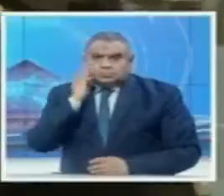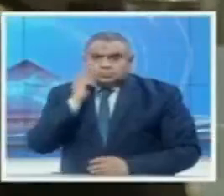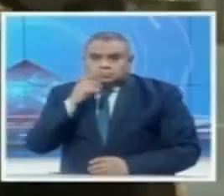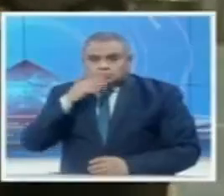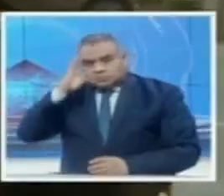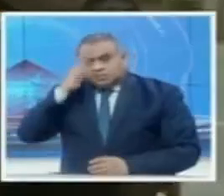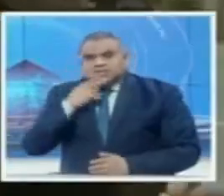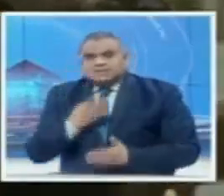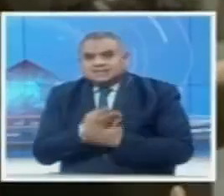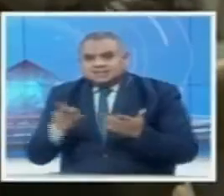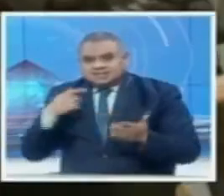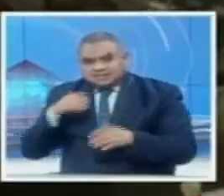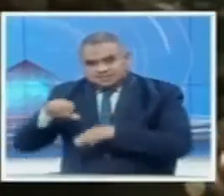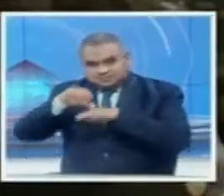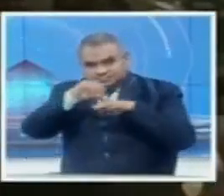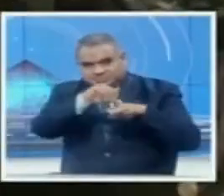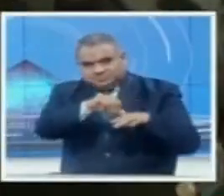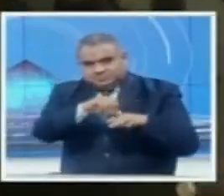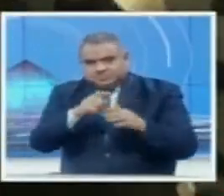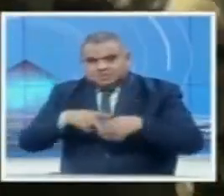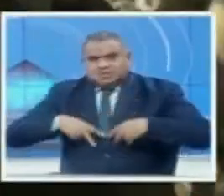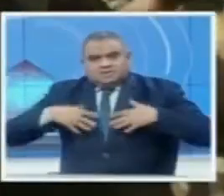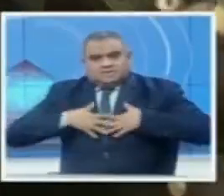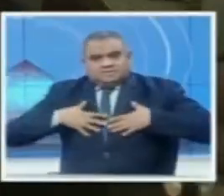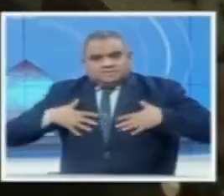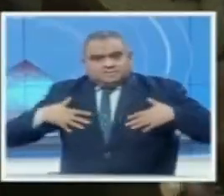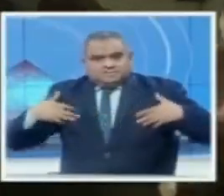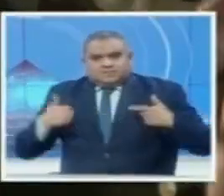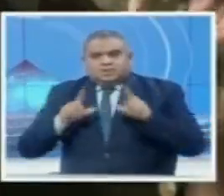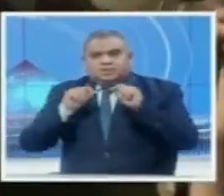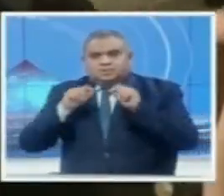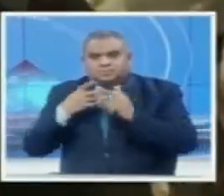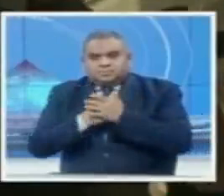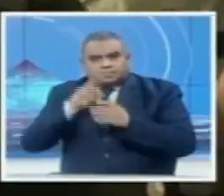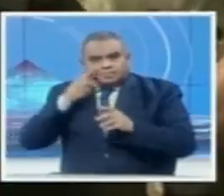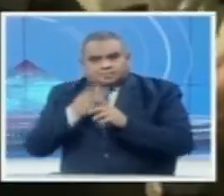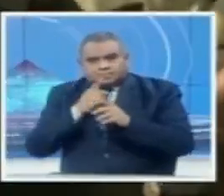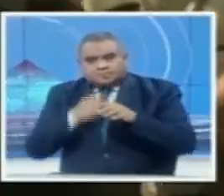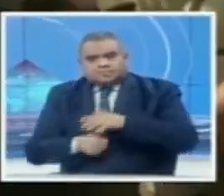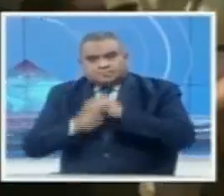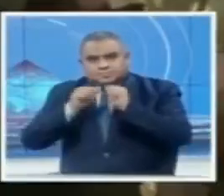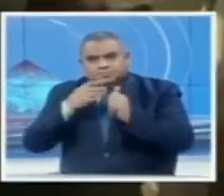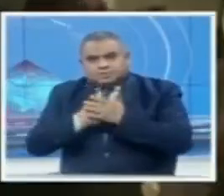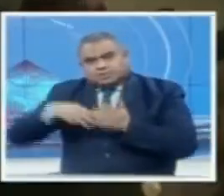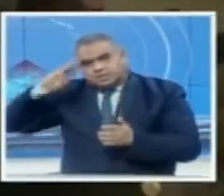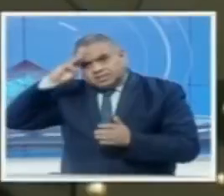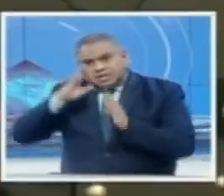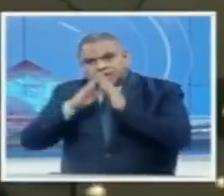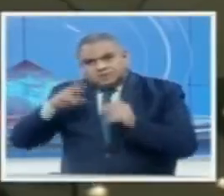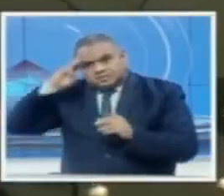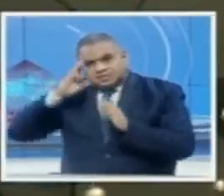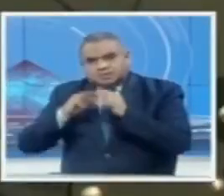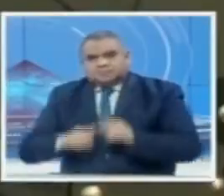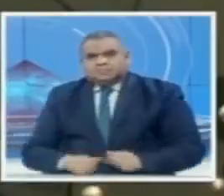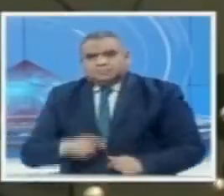تتخيلك عملت هنا فسحة لذيذة وحاجات، شفنا الساقة وشفنا كل حاجة، وتحية مصر تحية مصر.